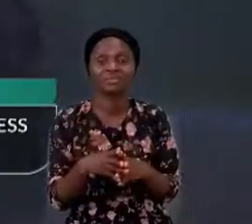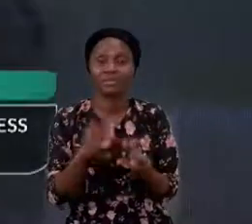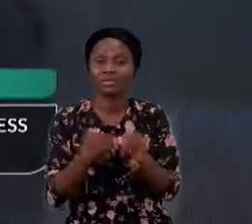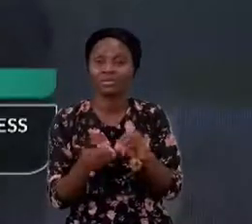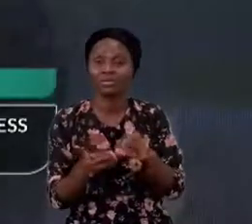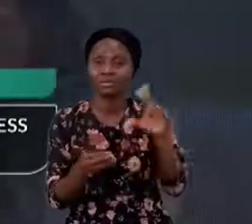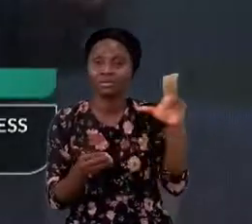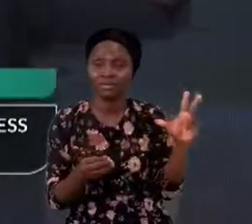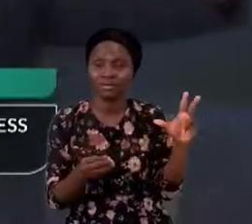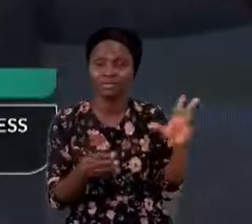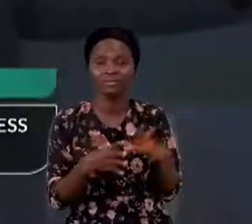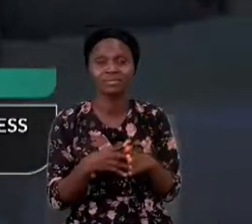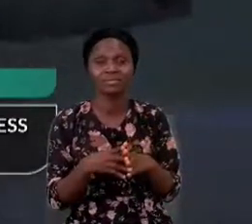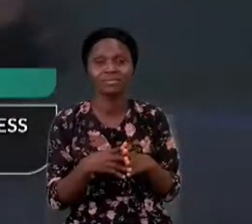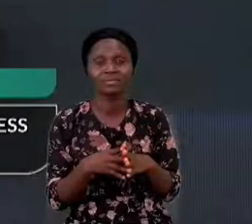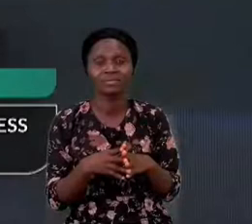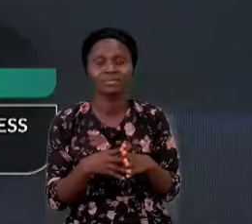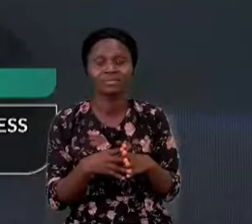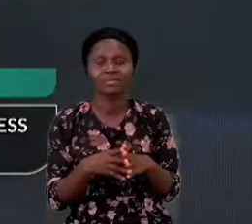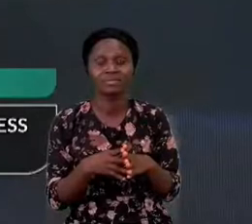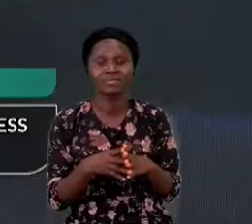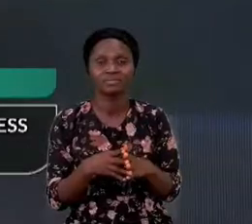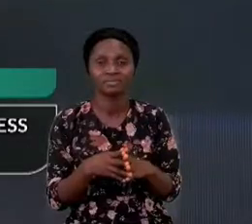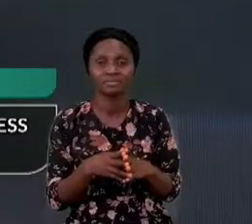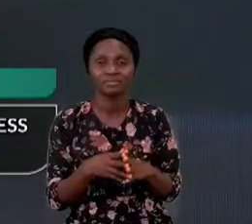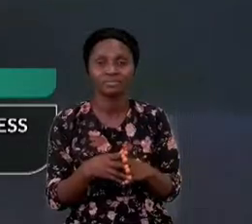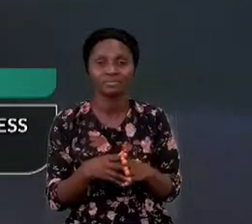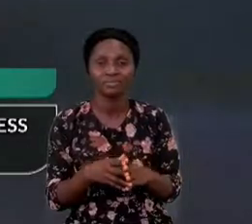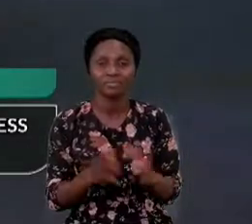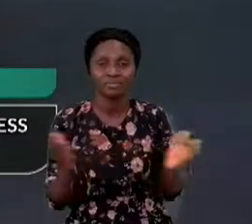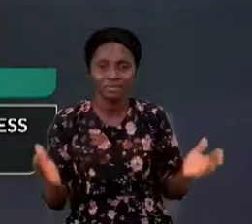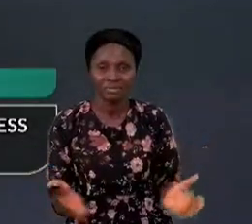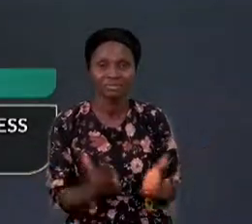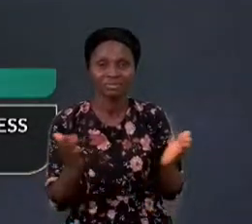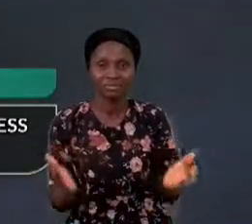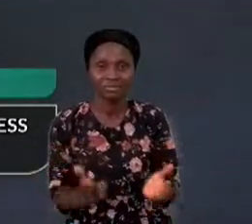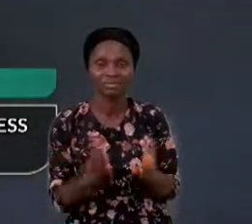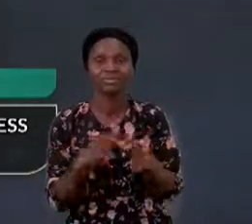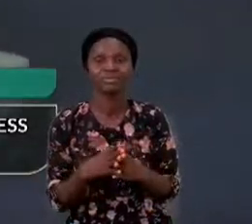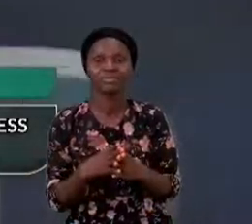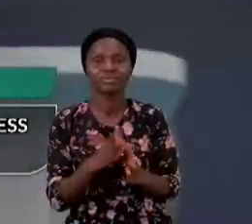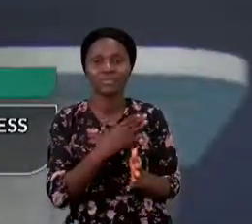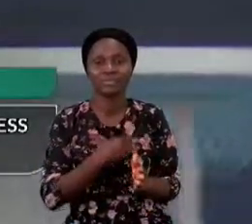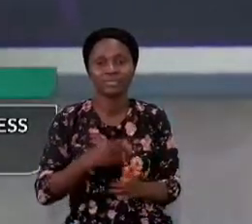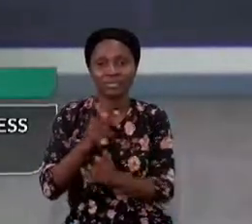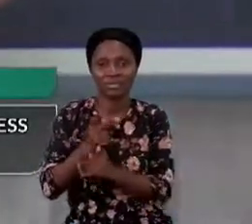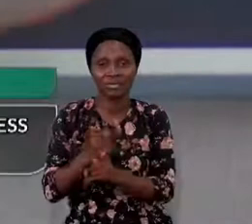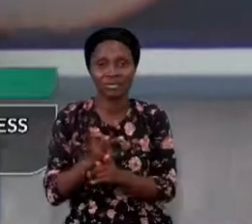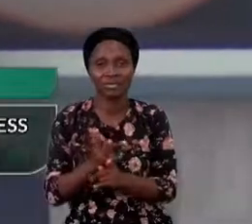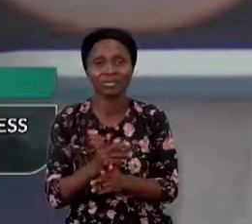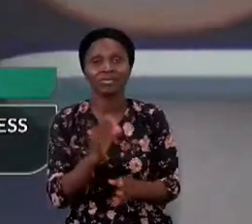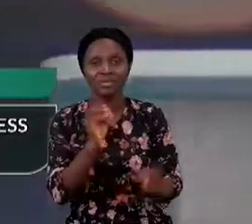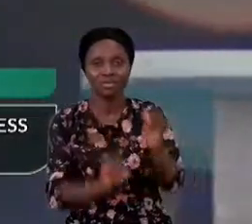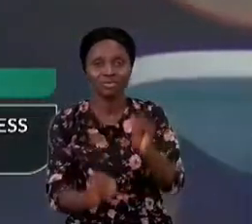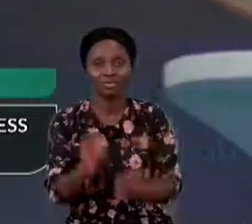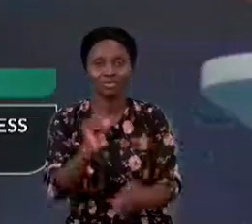contraignant, conservant, contribuant à une plus grande fructification. Le Seigneur veut que tu portes